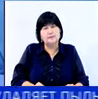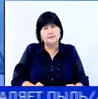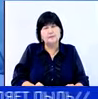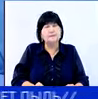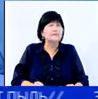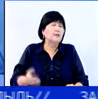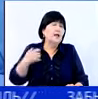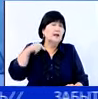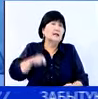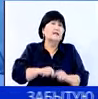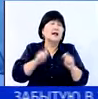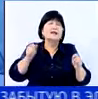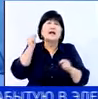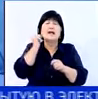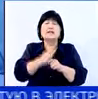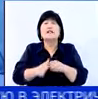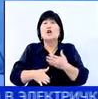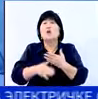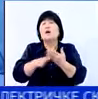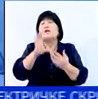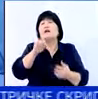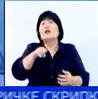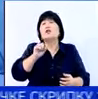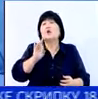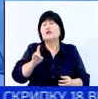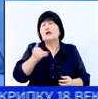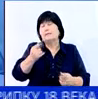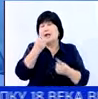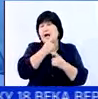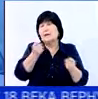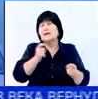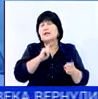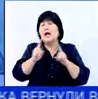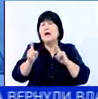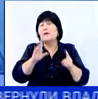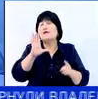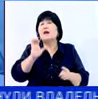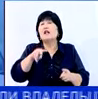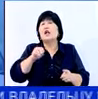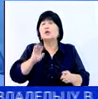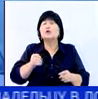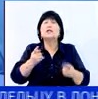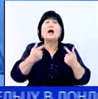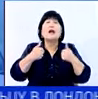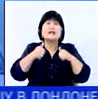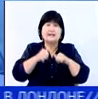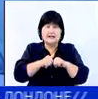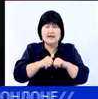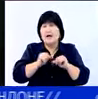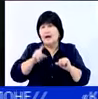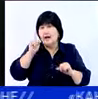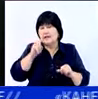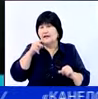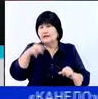В Кызылорде открылся Центр поддержки волонтерства. Об этом было объявлено на брифинге волонтерских организаций. Как